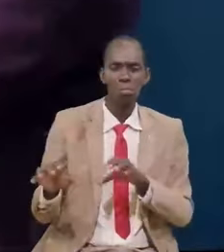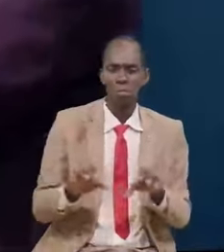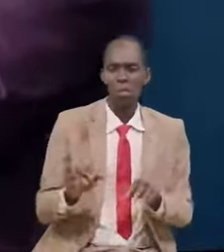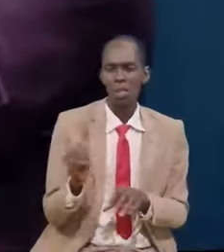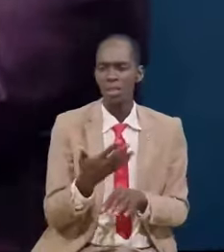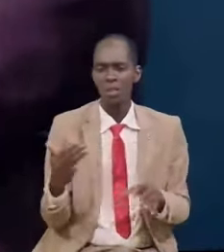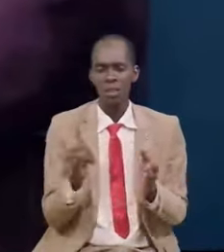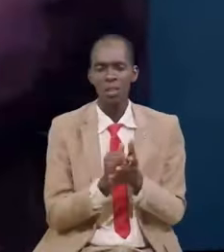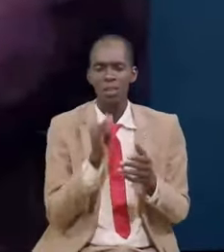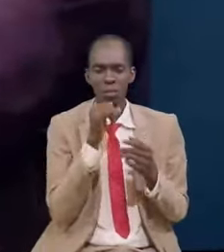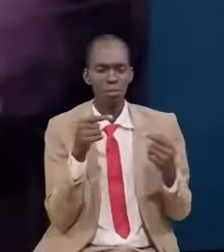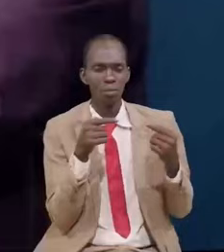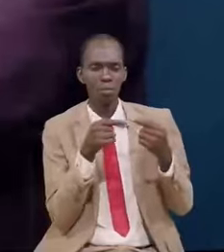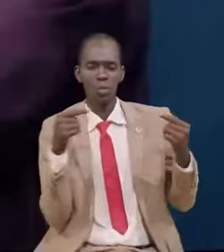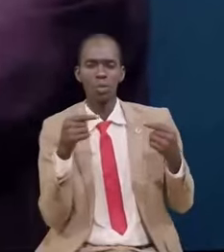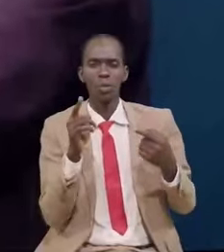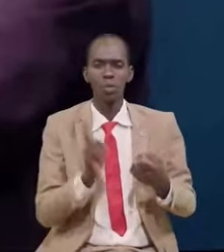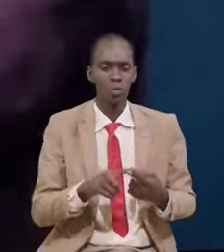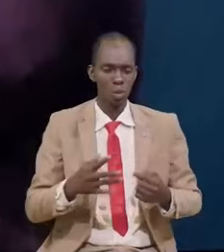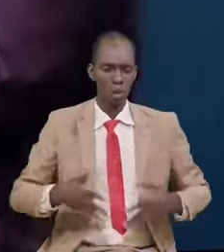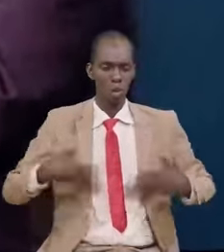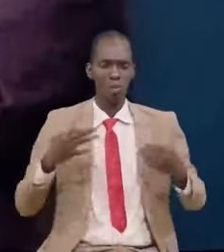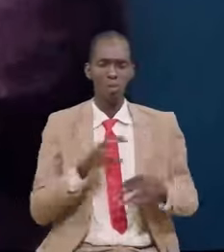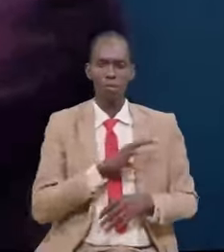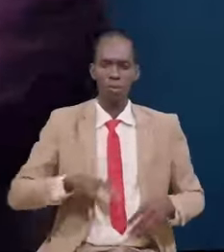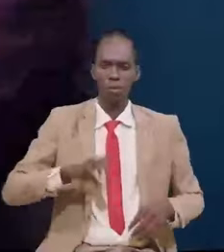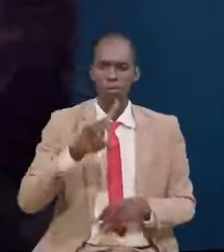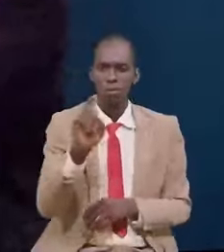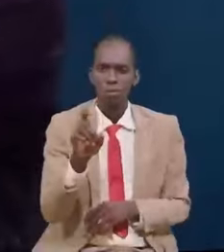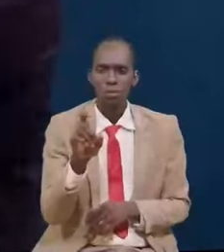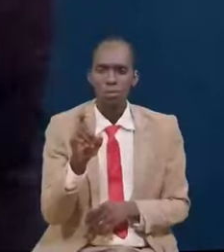Est-ce que tu as jamais fait quelque chose qui soit contraire à la vie de Christ?